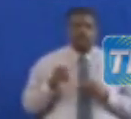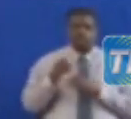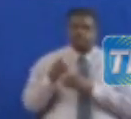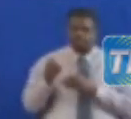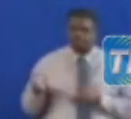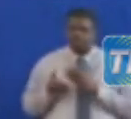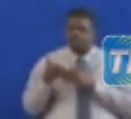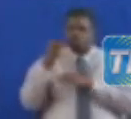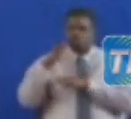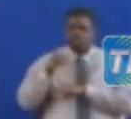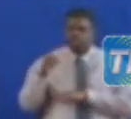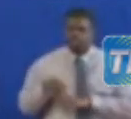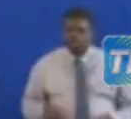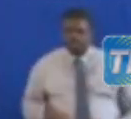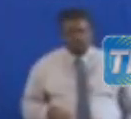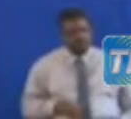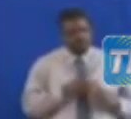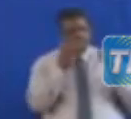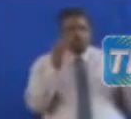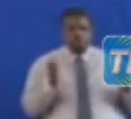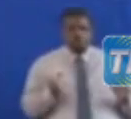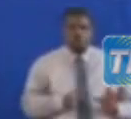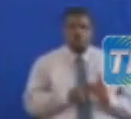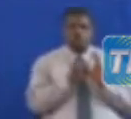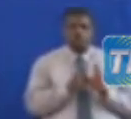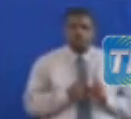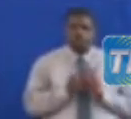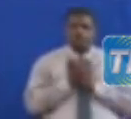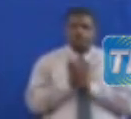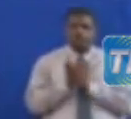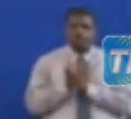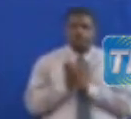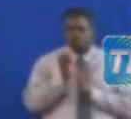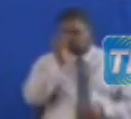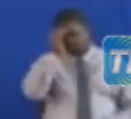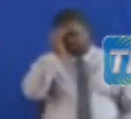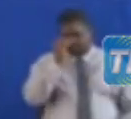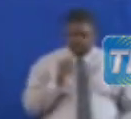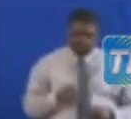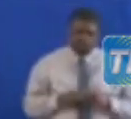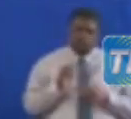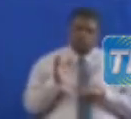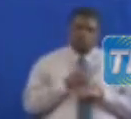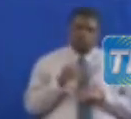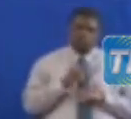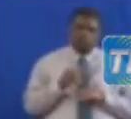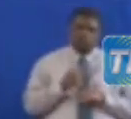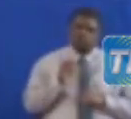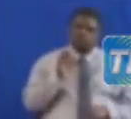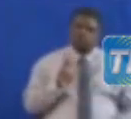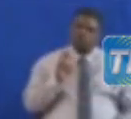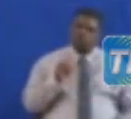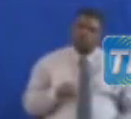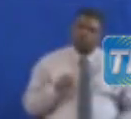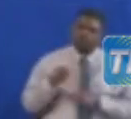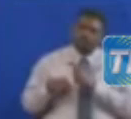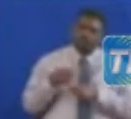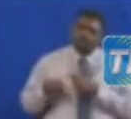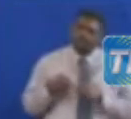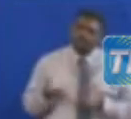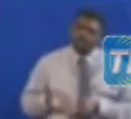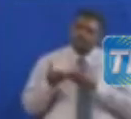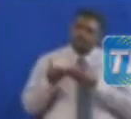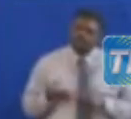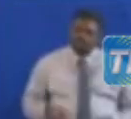Maendeleo ya Sweden SIDA, Global Partnership for Education GPE, Switzerland na Shirika la Umoja wa Mataifa la Miradi ya